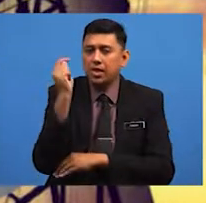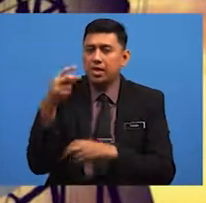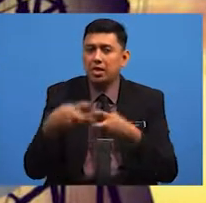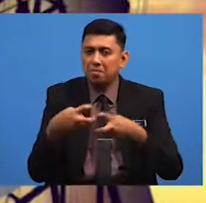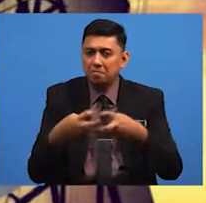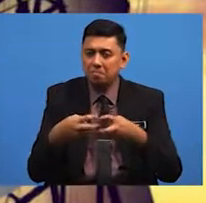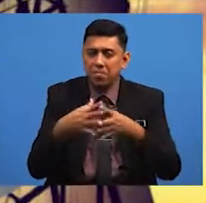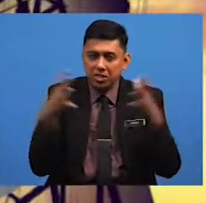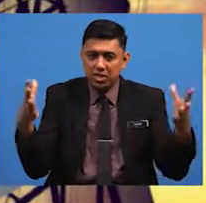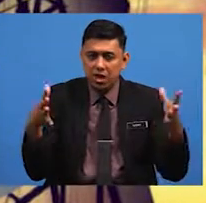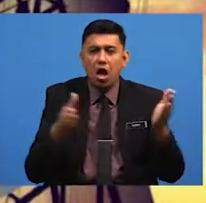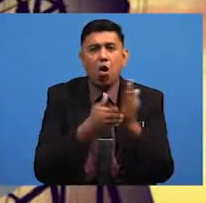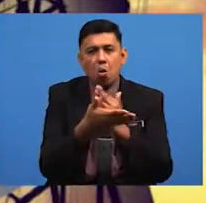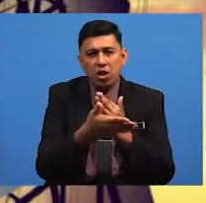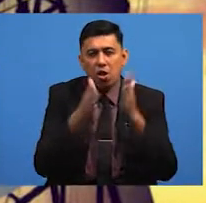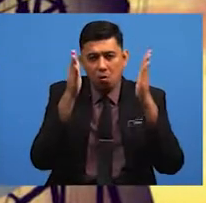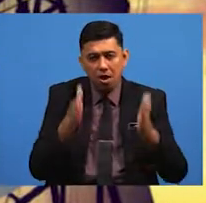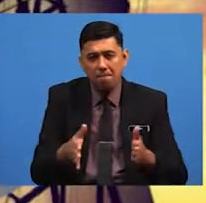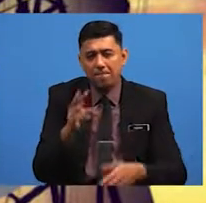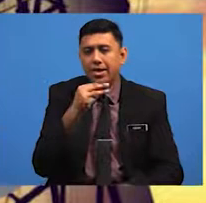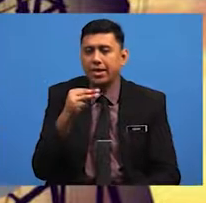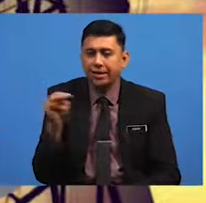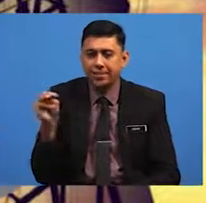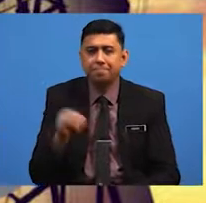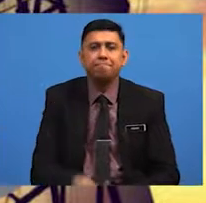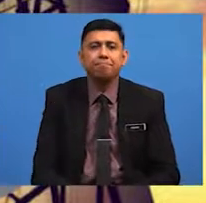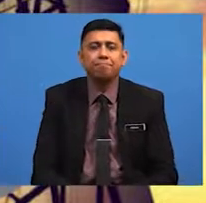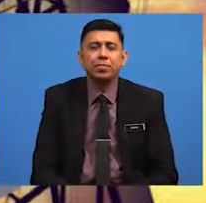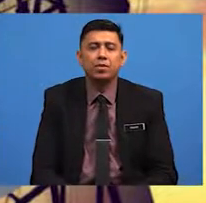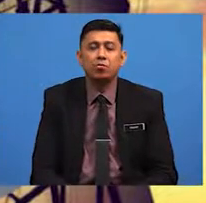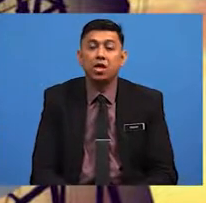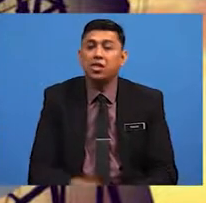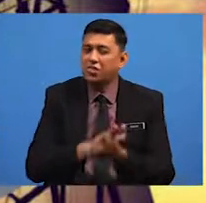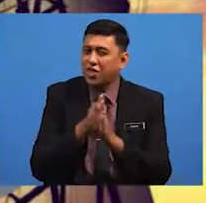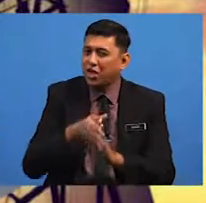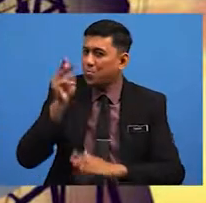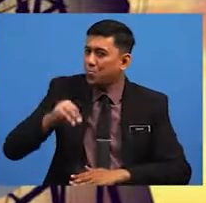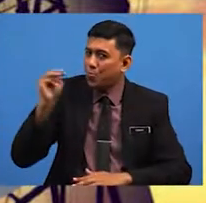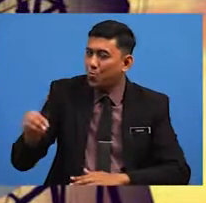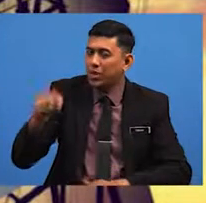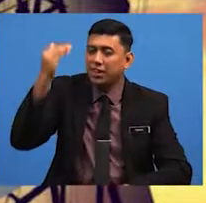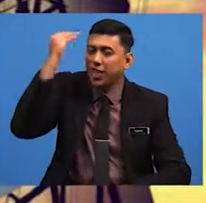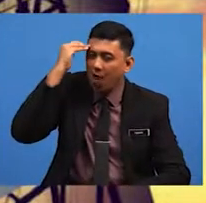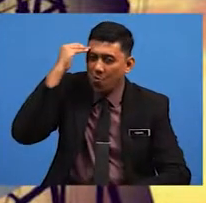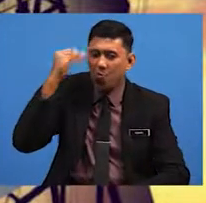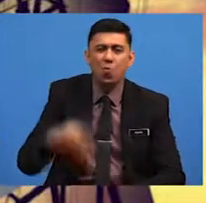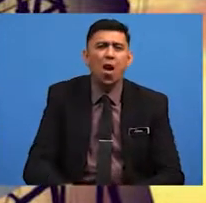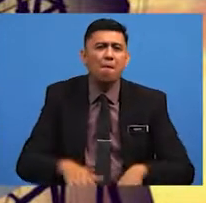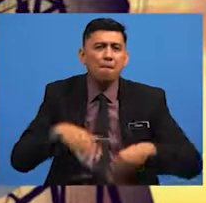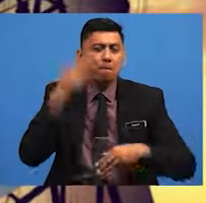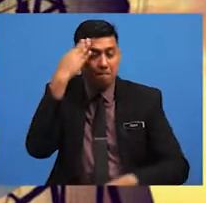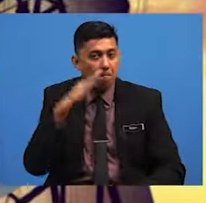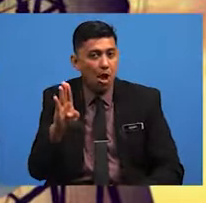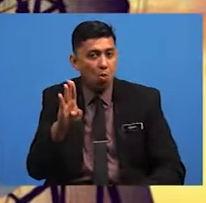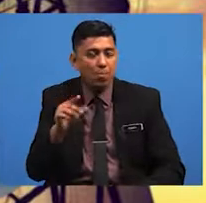besar oleh penduduk mereka jadi murid-murid haruslah tahu bahwa